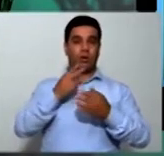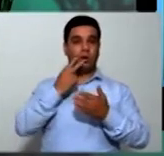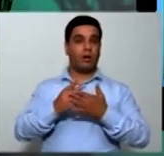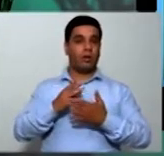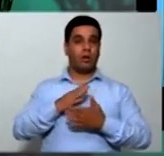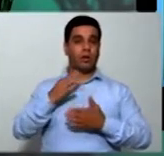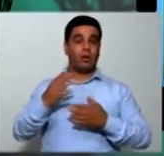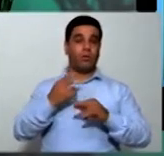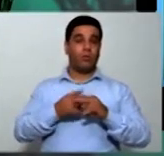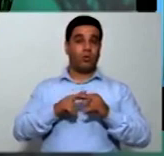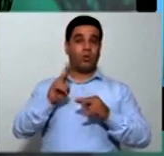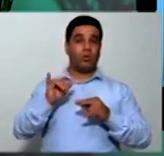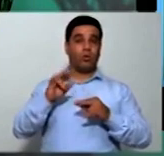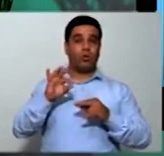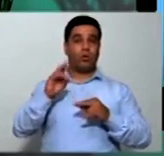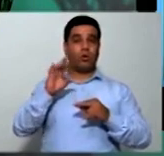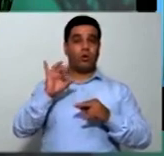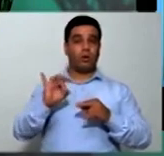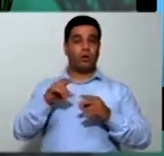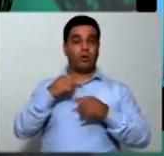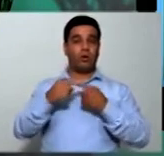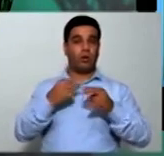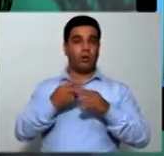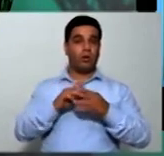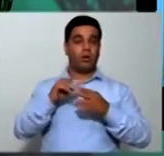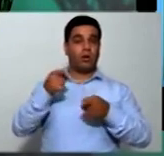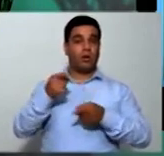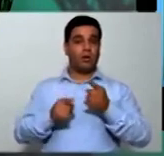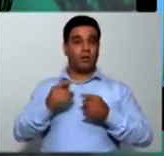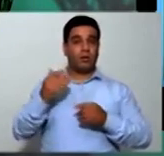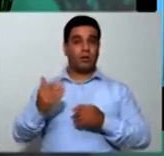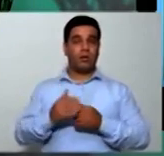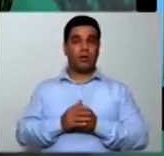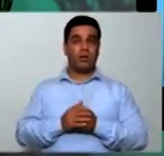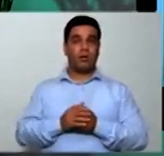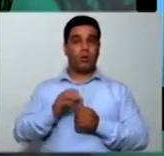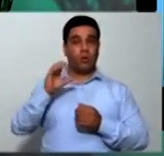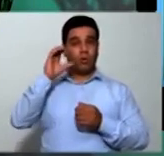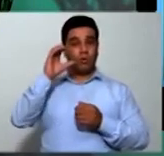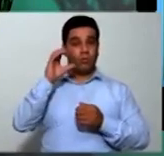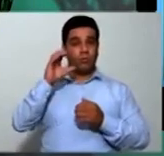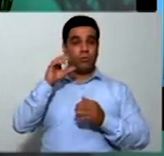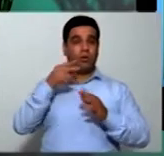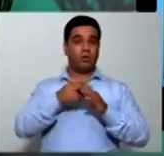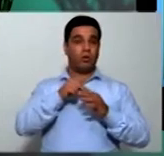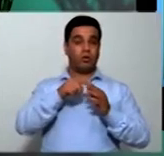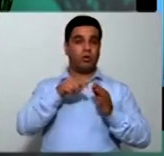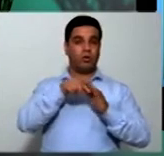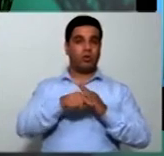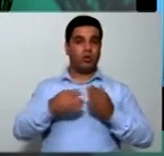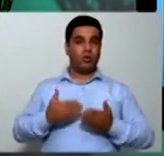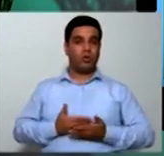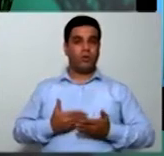edi. Bu quloqlar deb atalayotgan mushtumzo'rlar aslida O'zbekiston qishloqlarida faoliyat olib